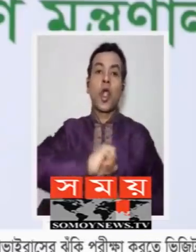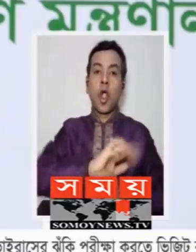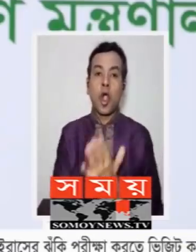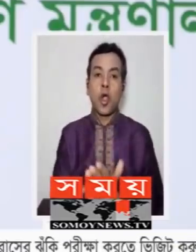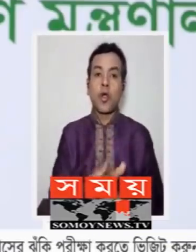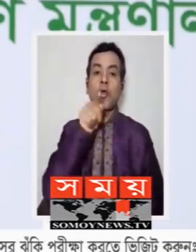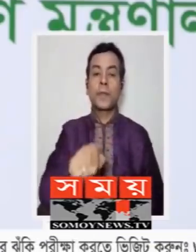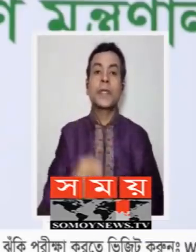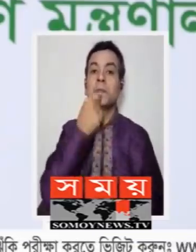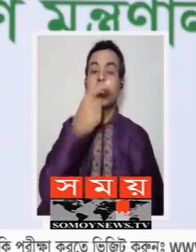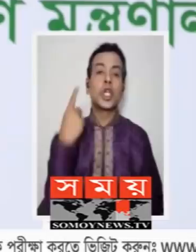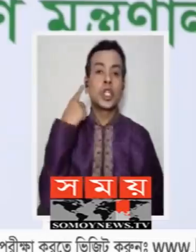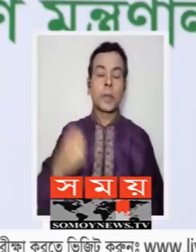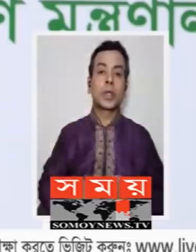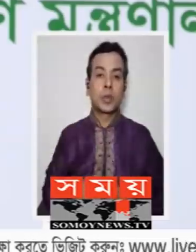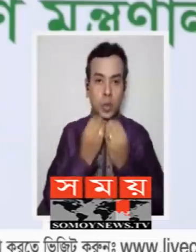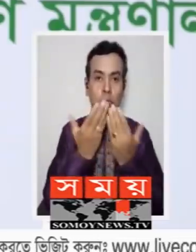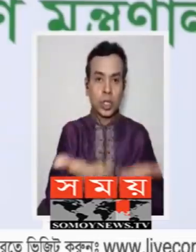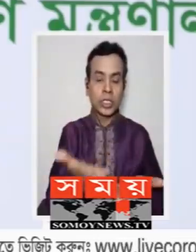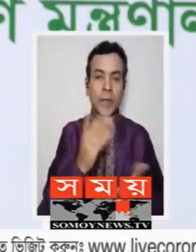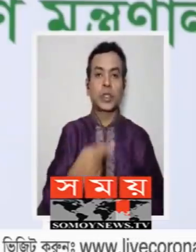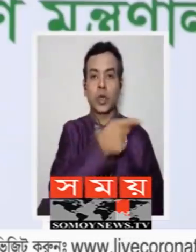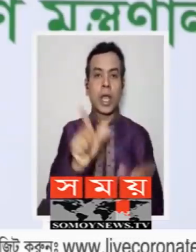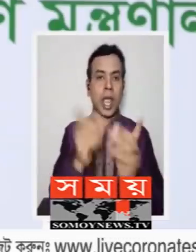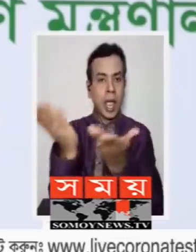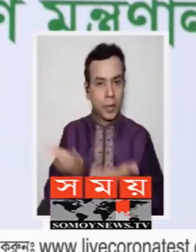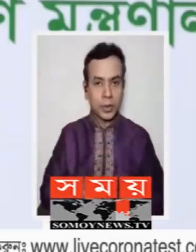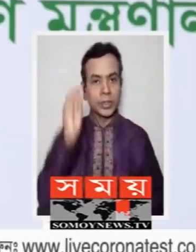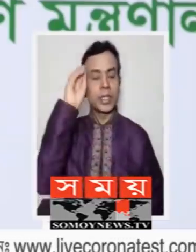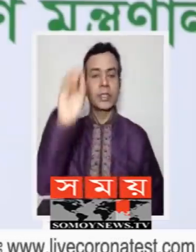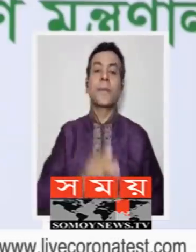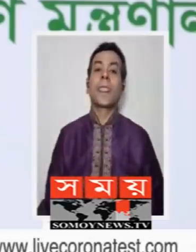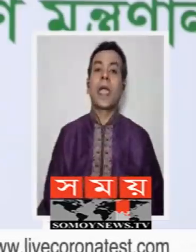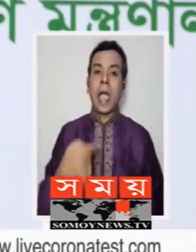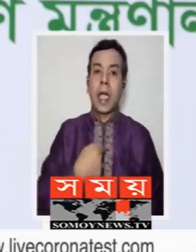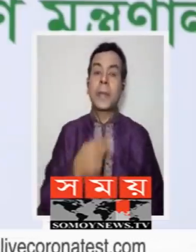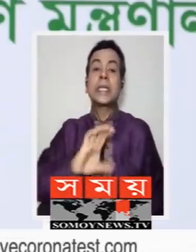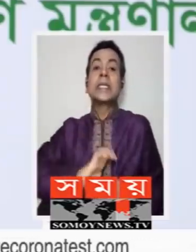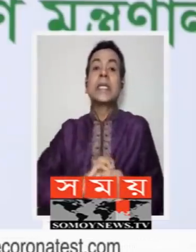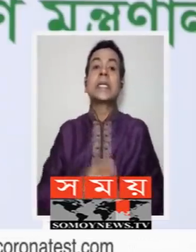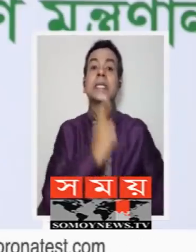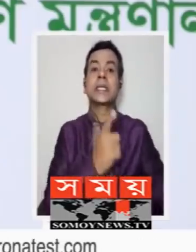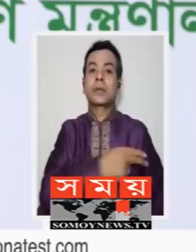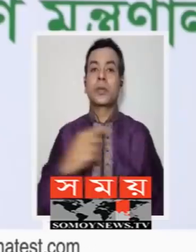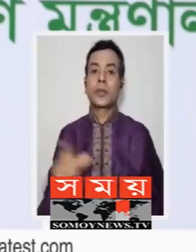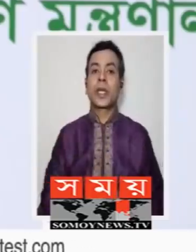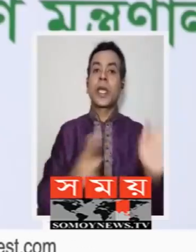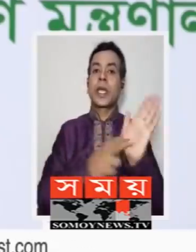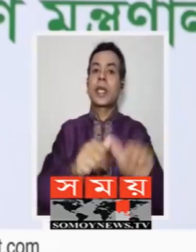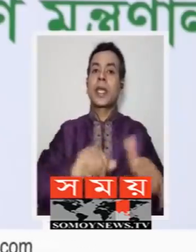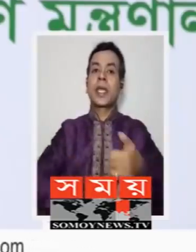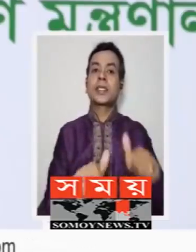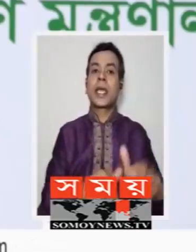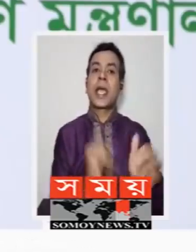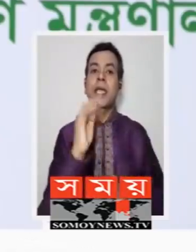বোনেরা যেখানে আছেন, আসসালামু আলাইকুম। স্বাস্থ্য অধিদপ্তর কর্তৃক প্রচারিত প্রতিদিনের সংবাদ